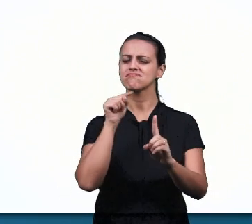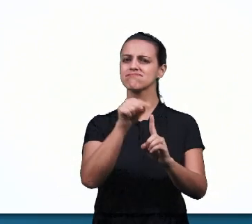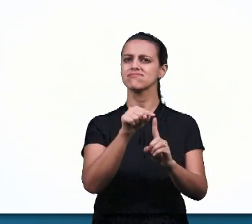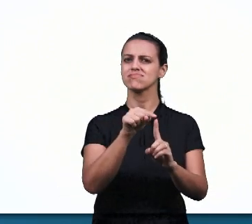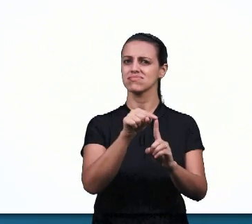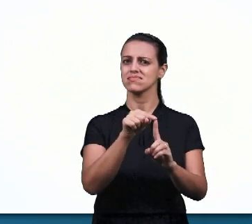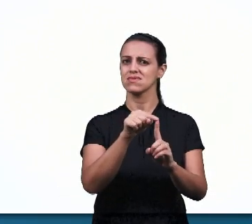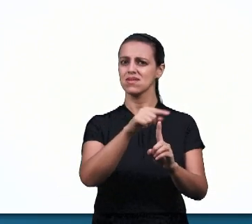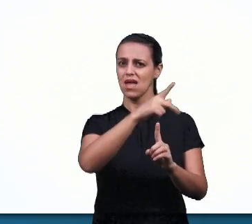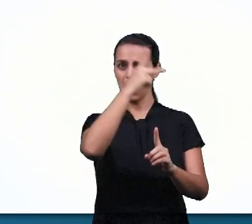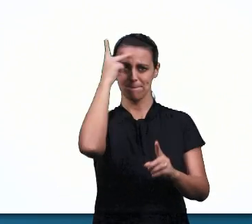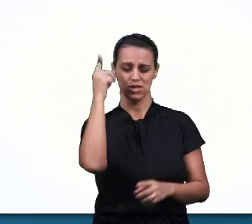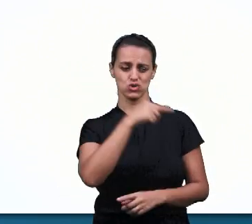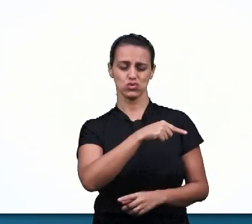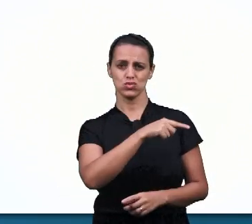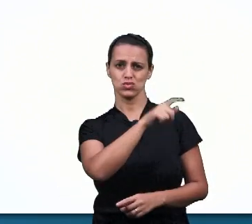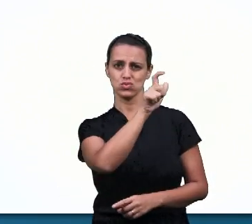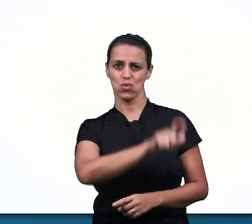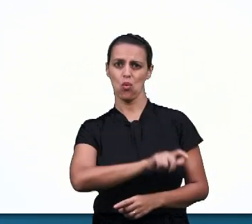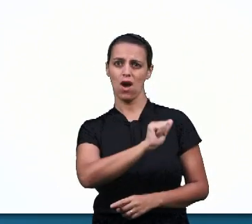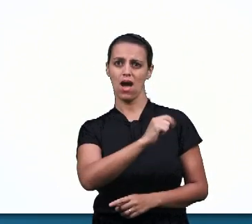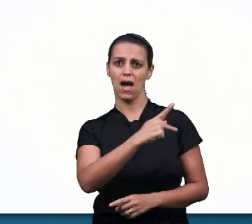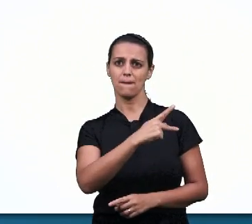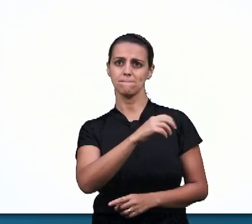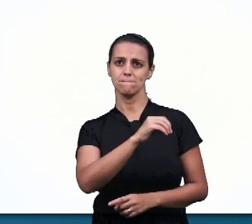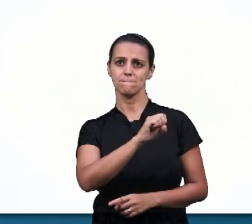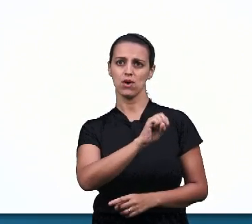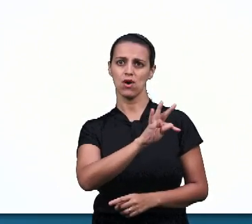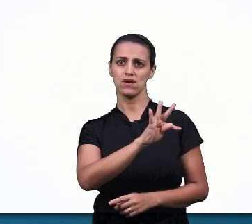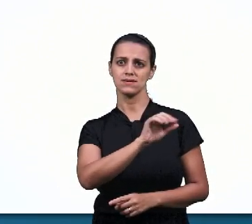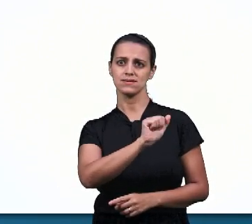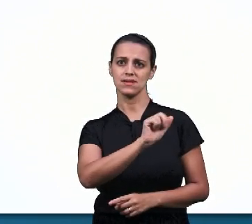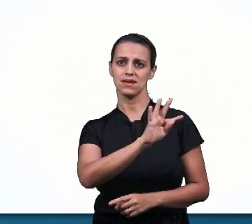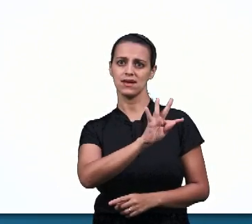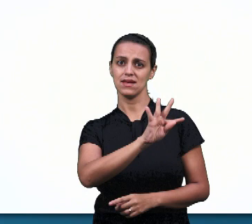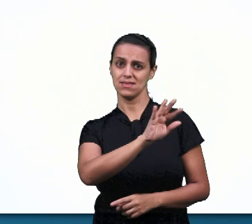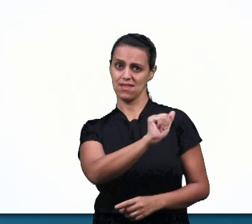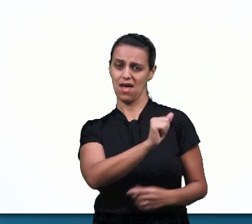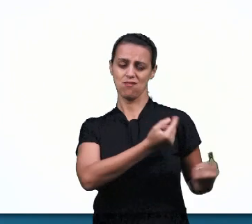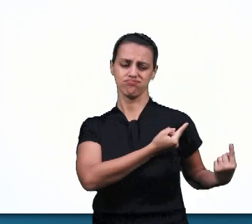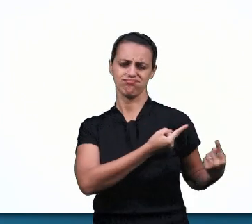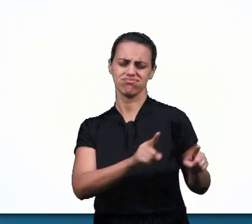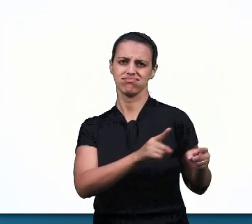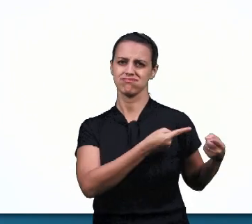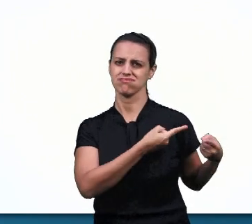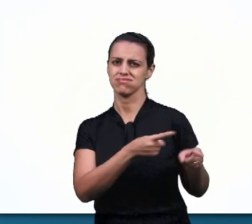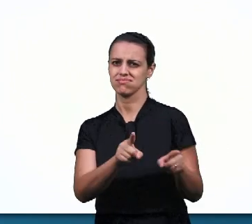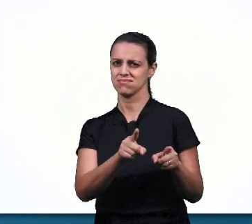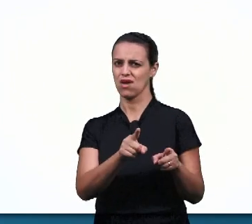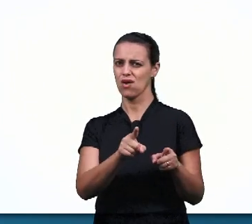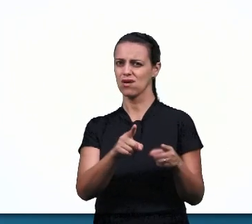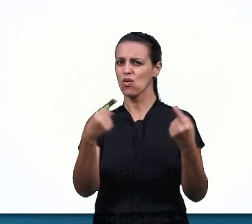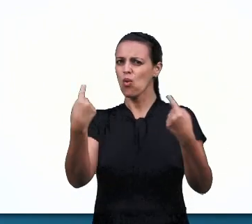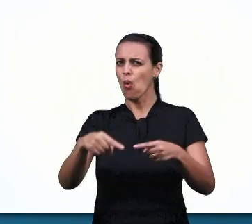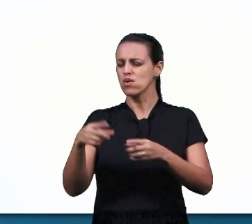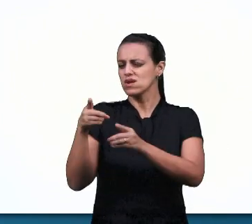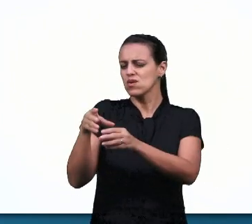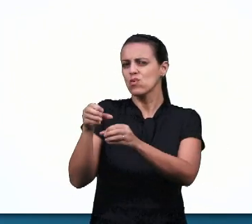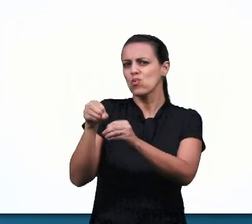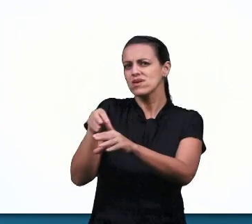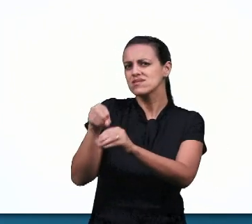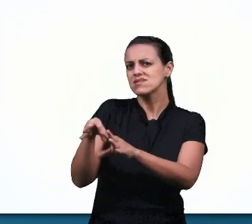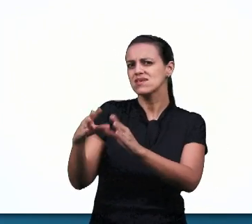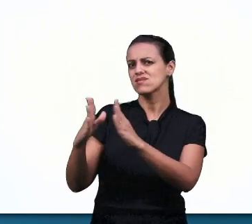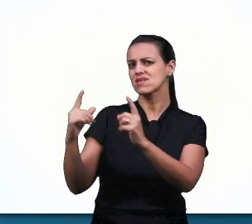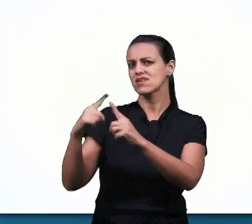les apostates aux enseignements de l'Église fidèle en utilisant simplement 2 mots. Vous